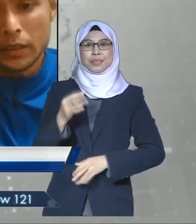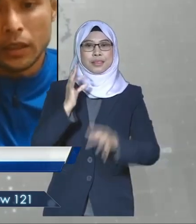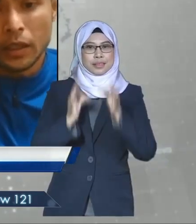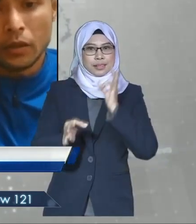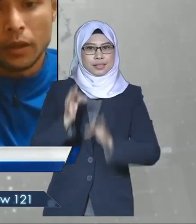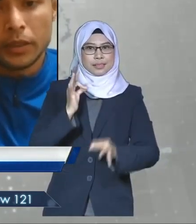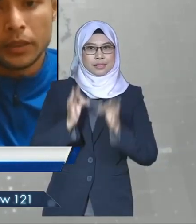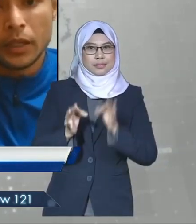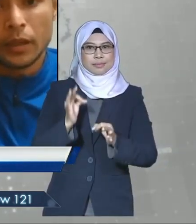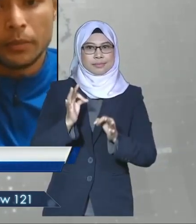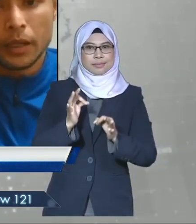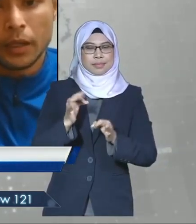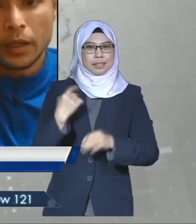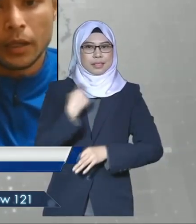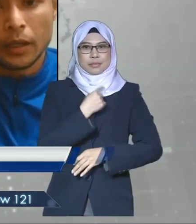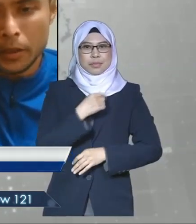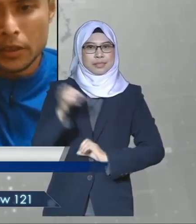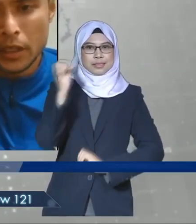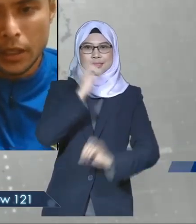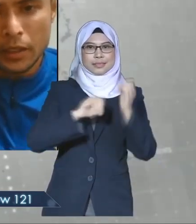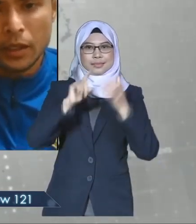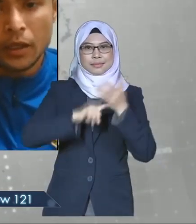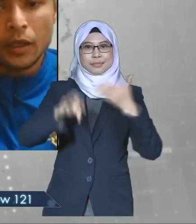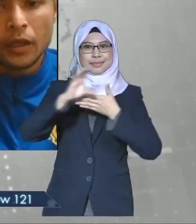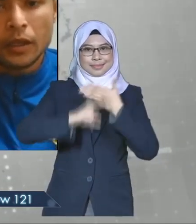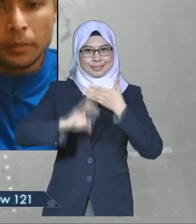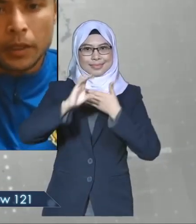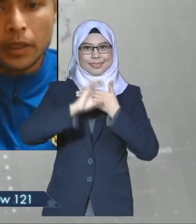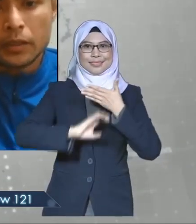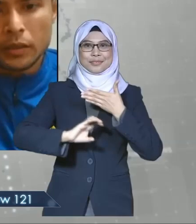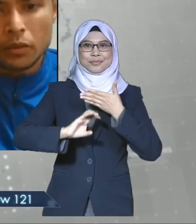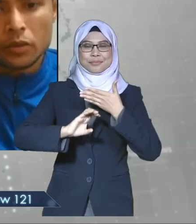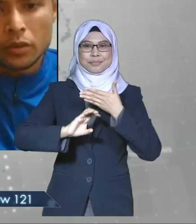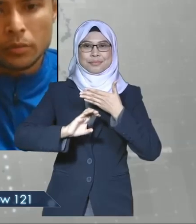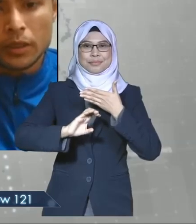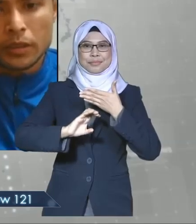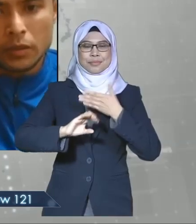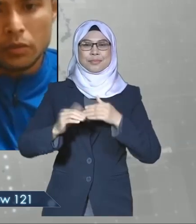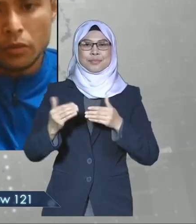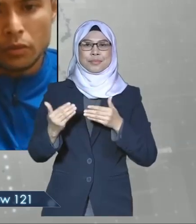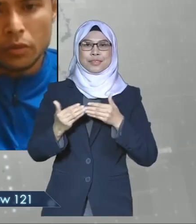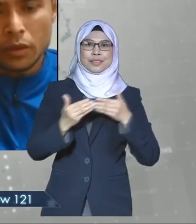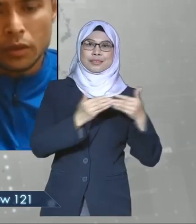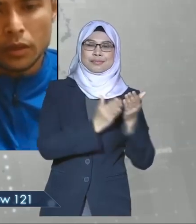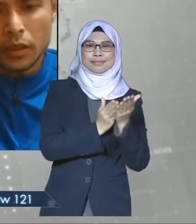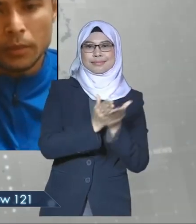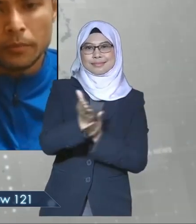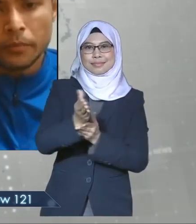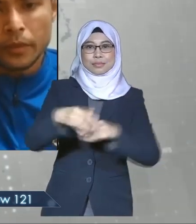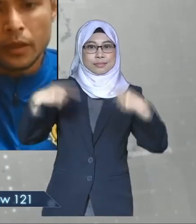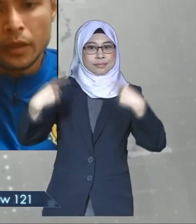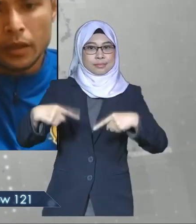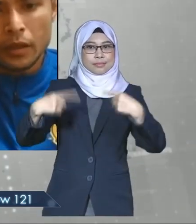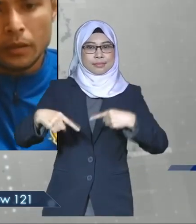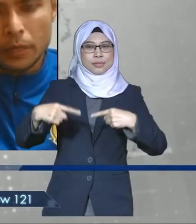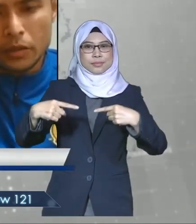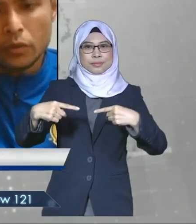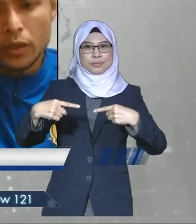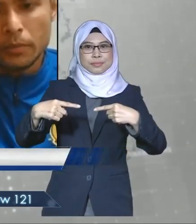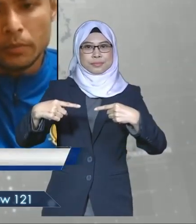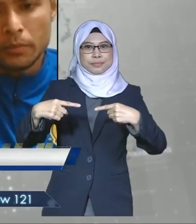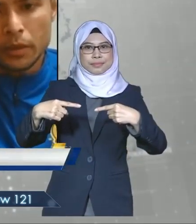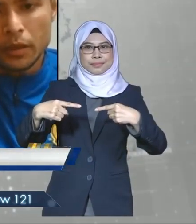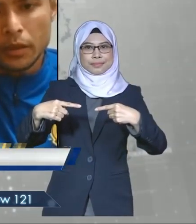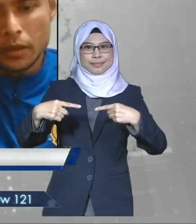sekiranya kalau kami tidak mengalami apa-apa kecederaan, kami akan terus beraksi untuk game pada